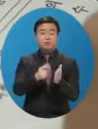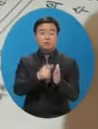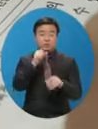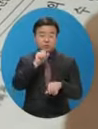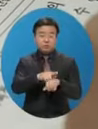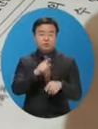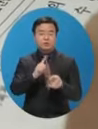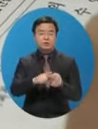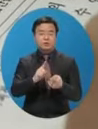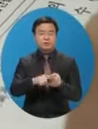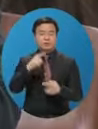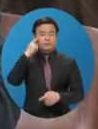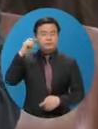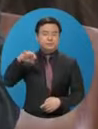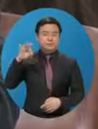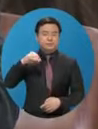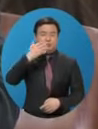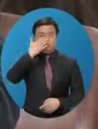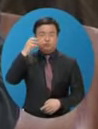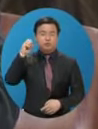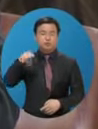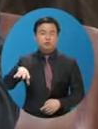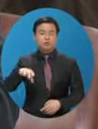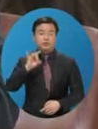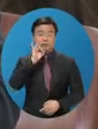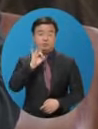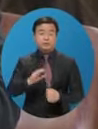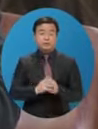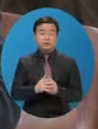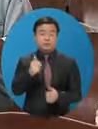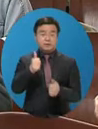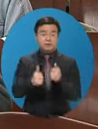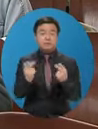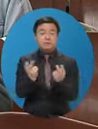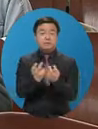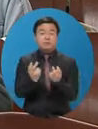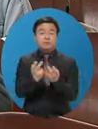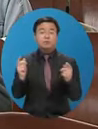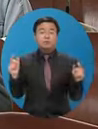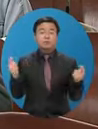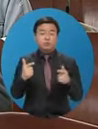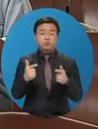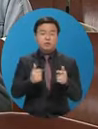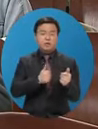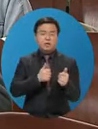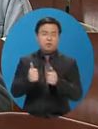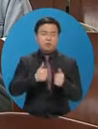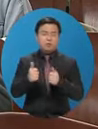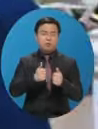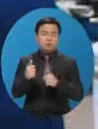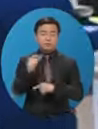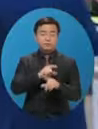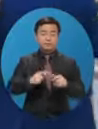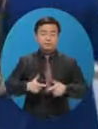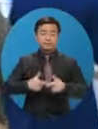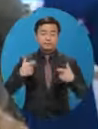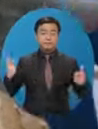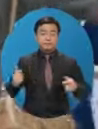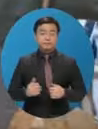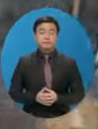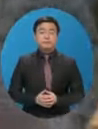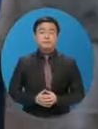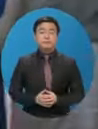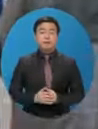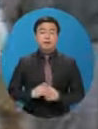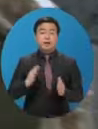할 수는 없습니다. 전형 수가 줄어든 만큼 경쟁률은 더 높아졌기 때문입니다. 학생부